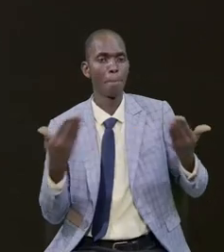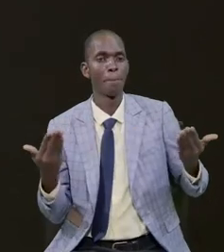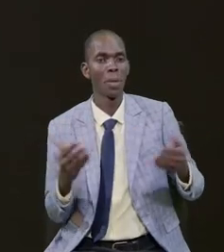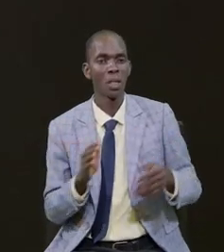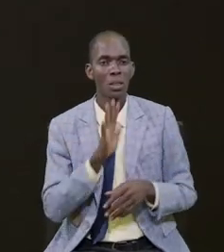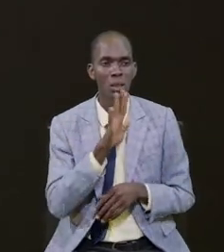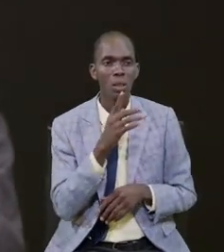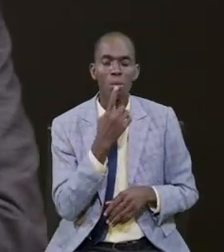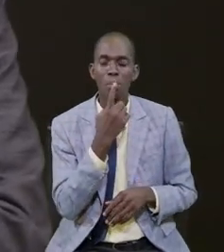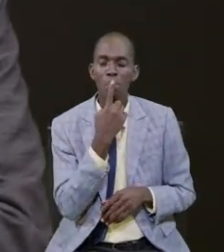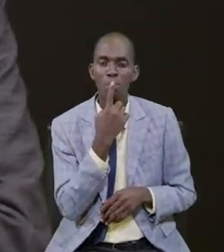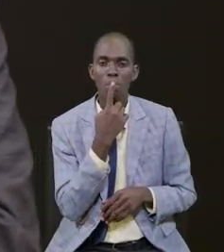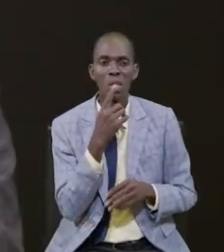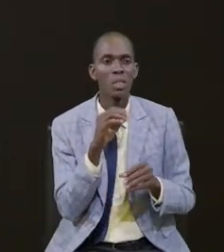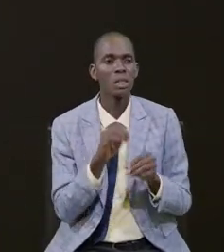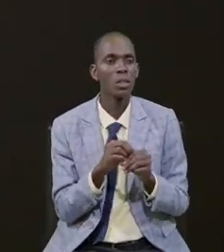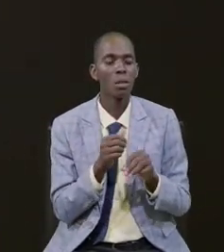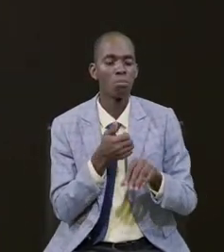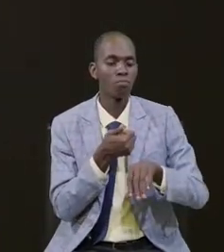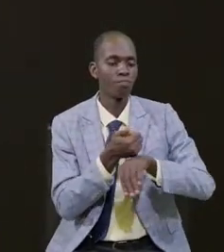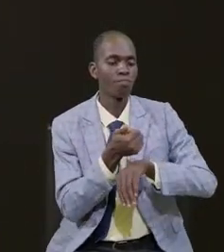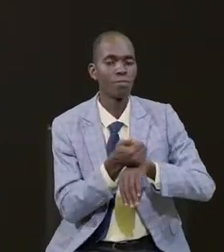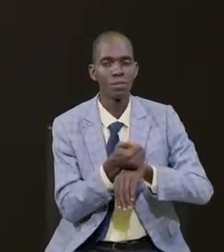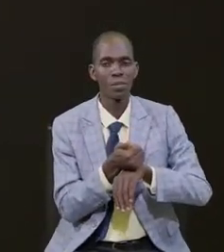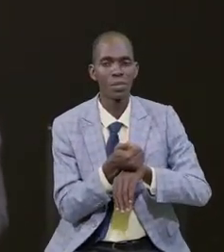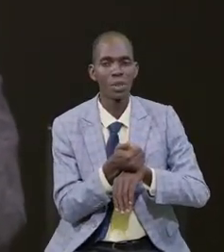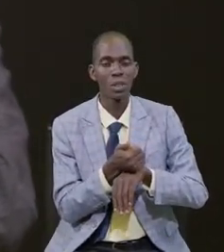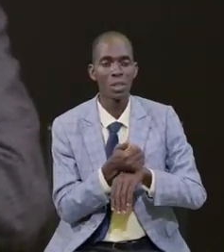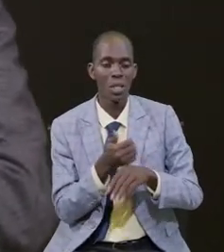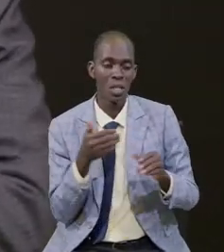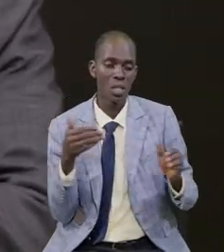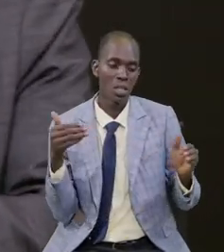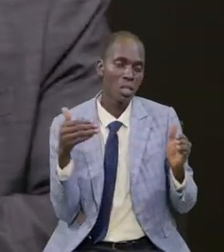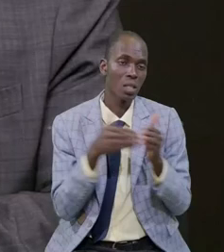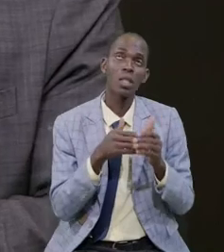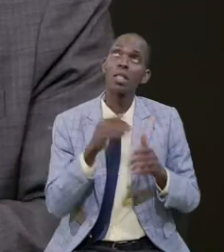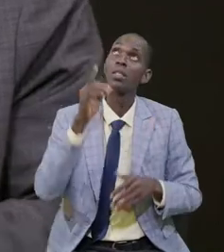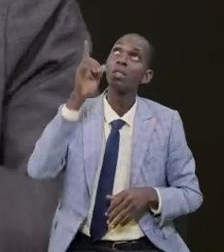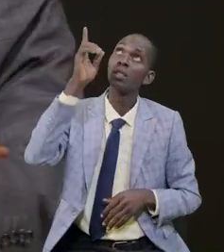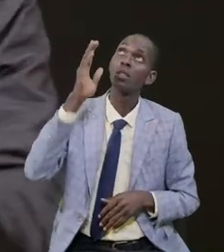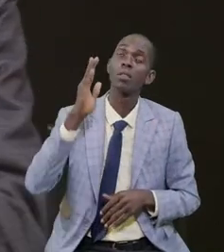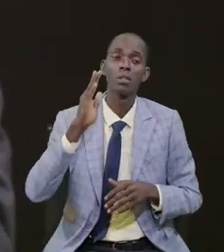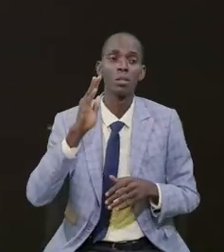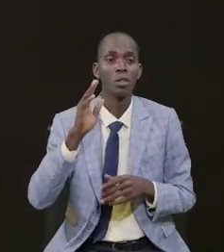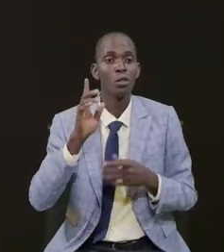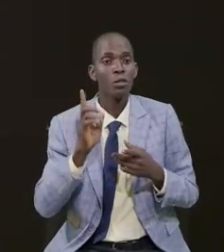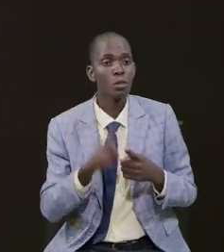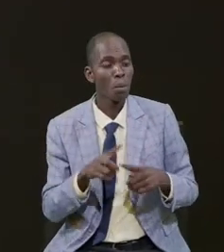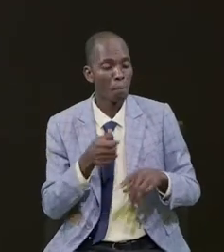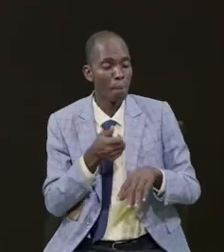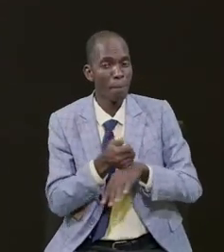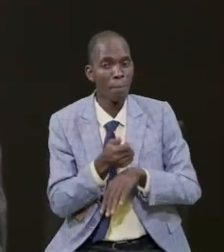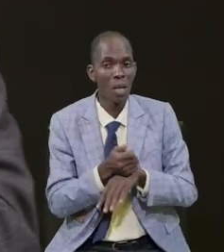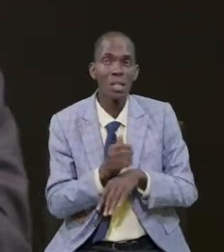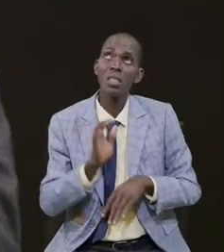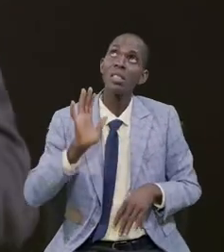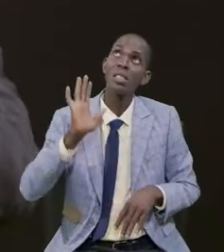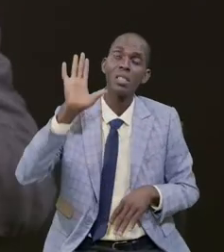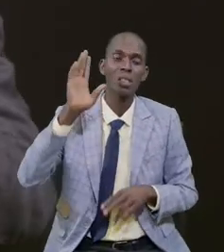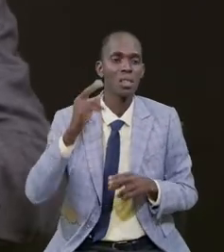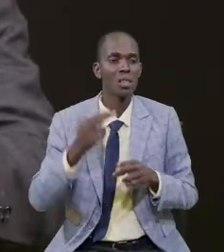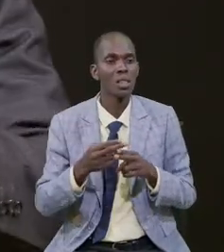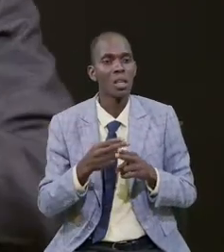ouvrit sa bouche pour proférer des blasphèmes contre Dieu, pour